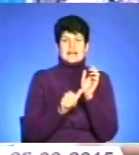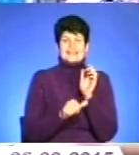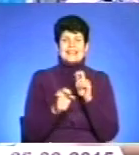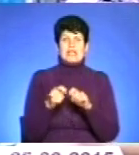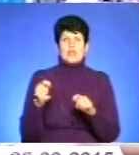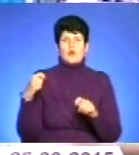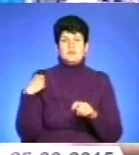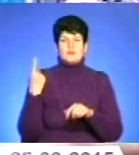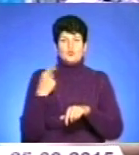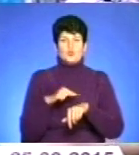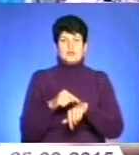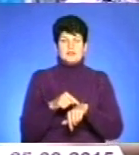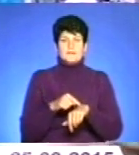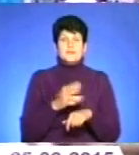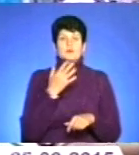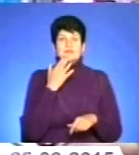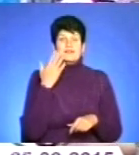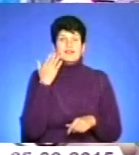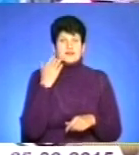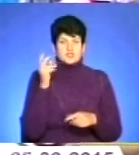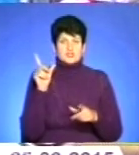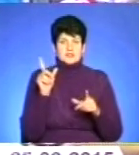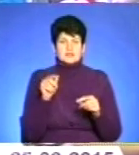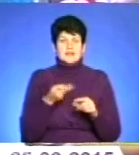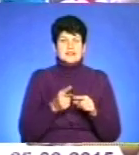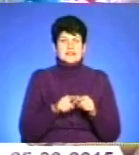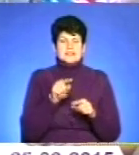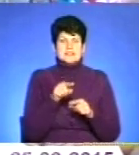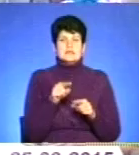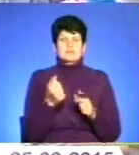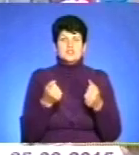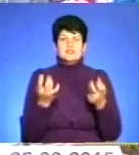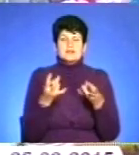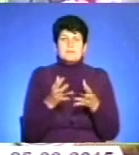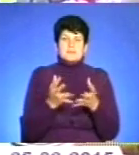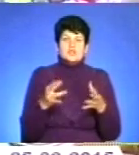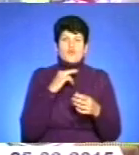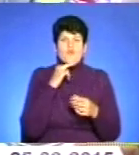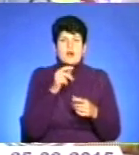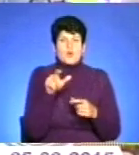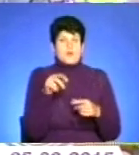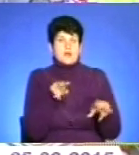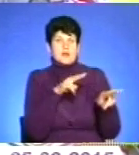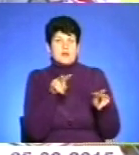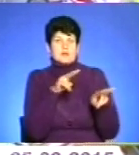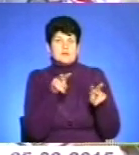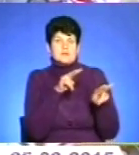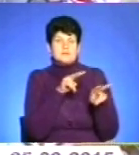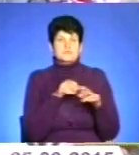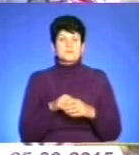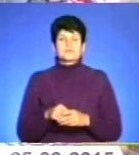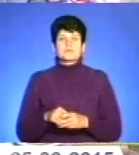На іномарці ясно, що легше їхати, але ця машина більше увагу і привертає людей. І, ну, в